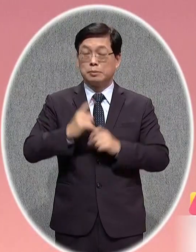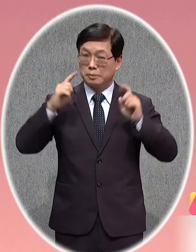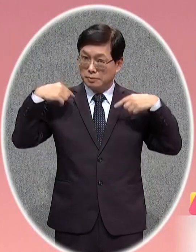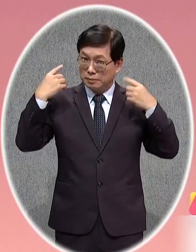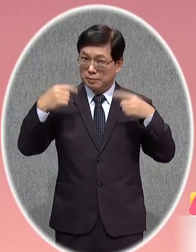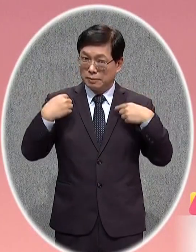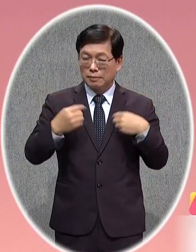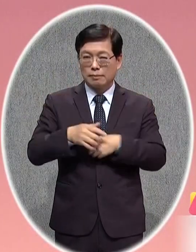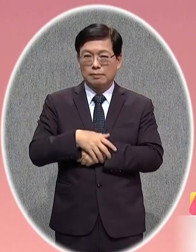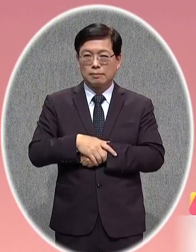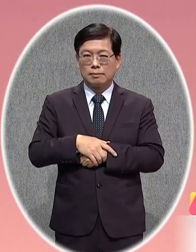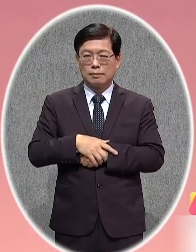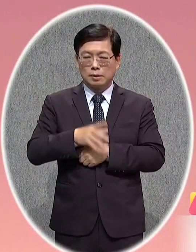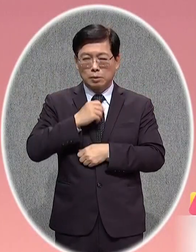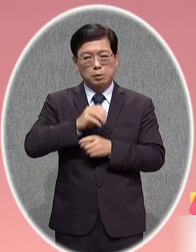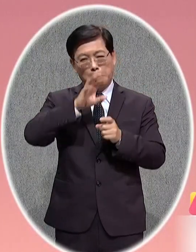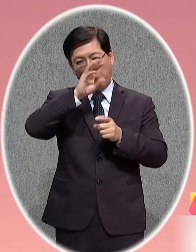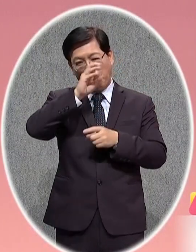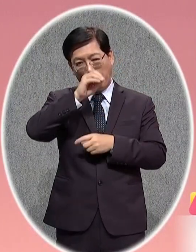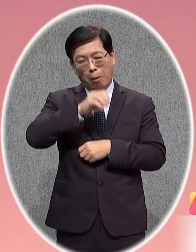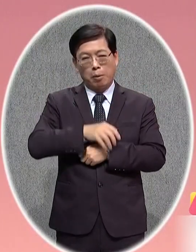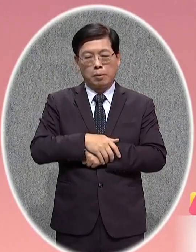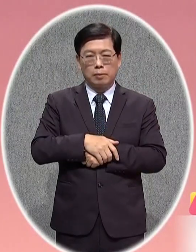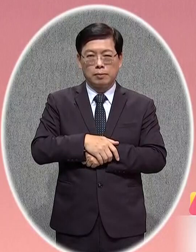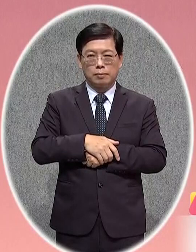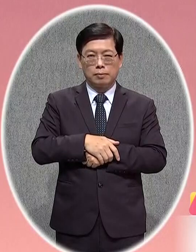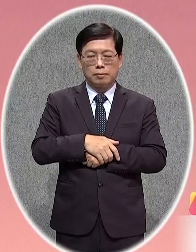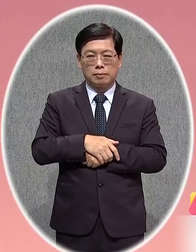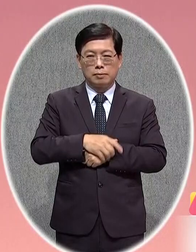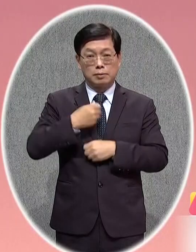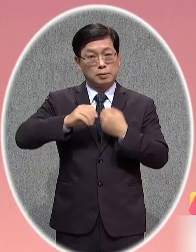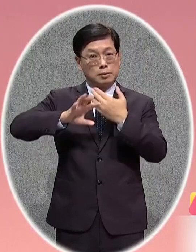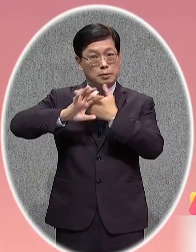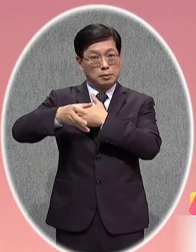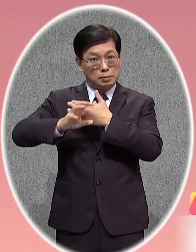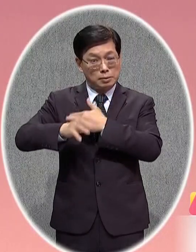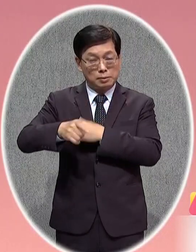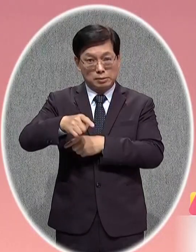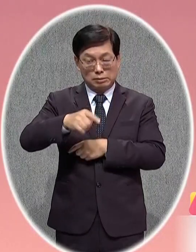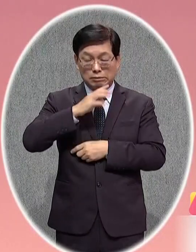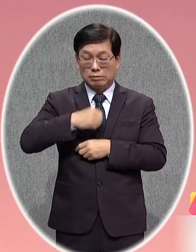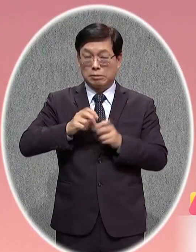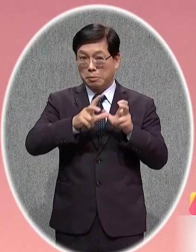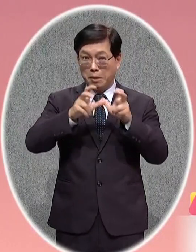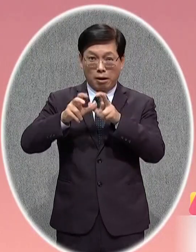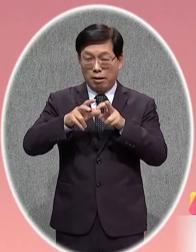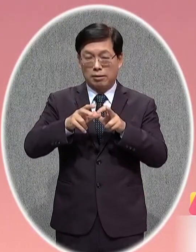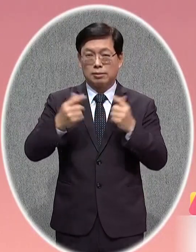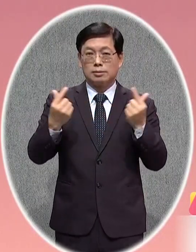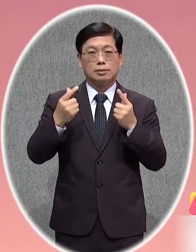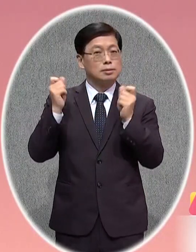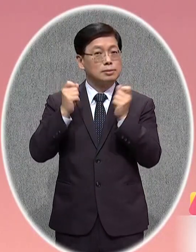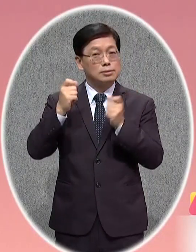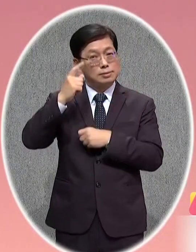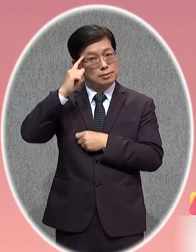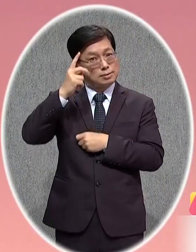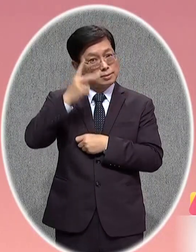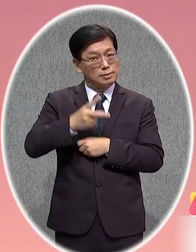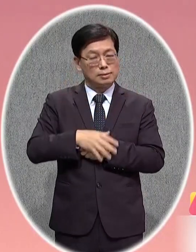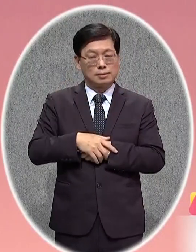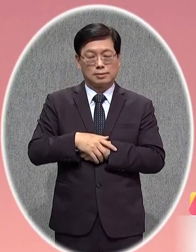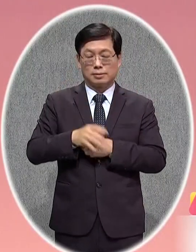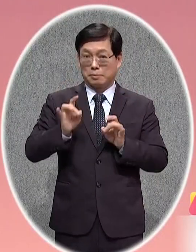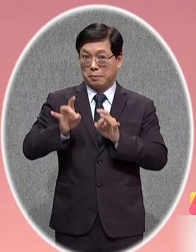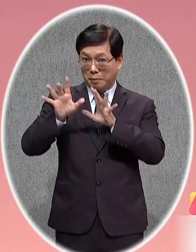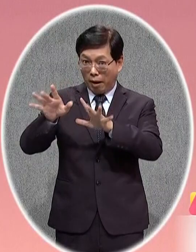常来羡慕国外的螃蟹，例如说这两天我们看到